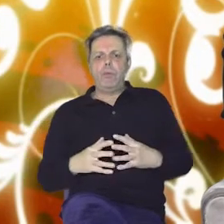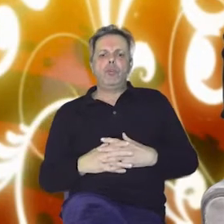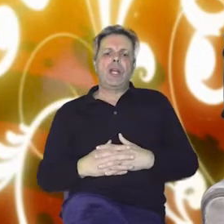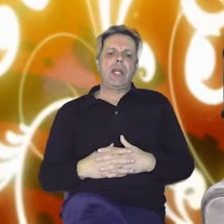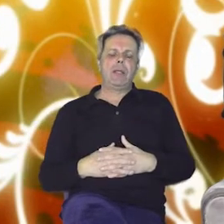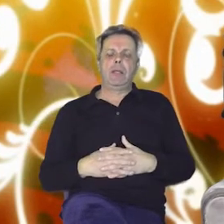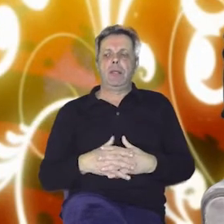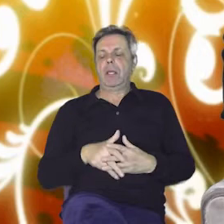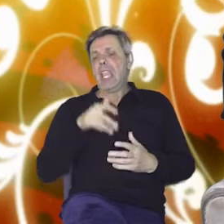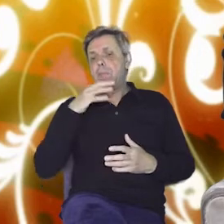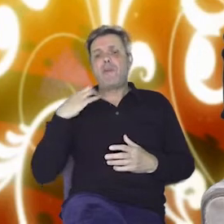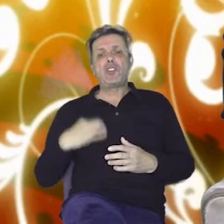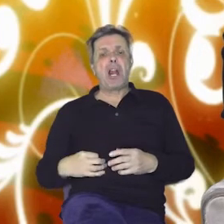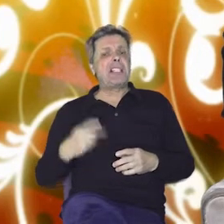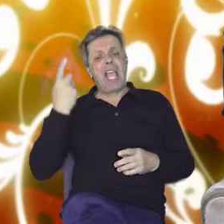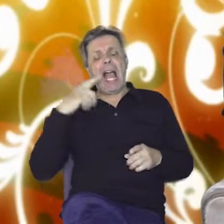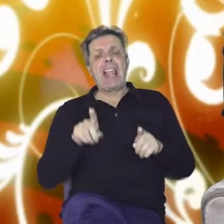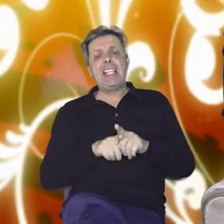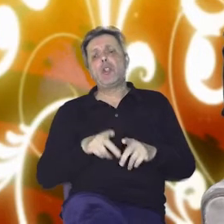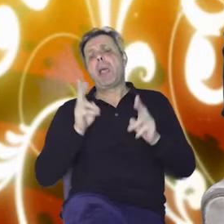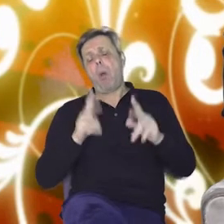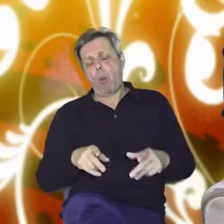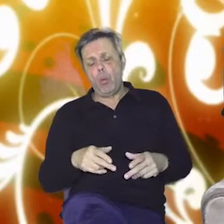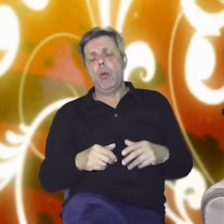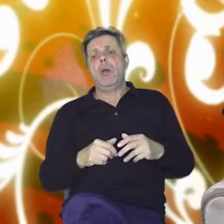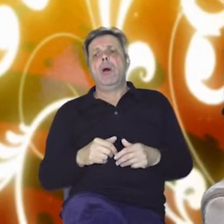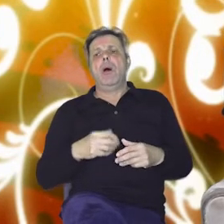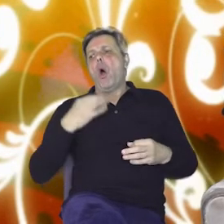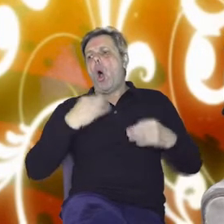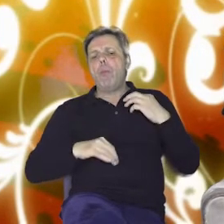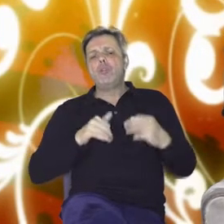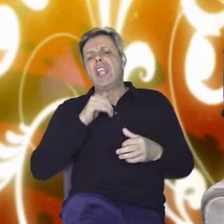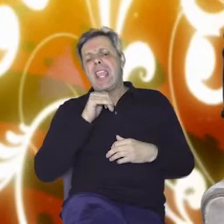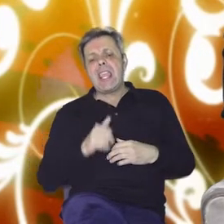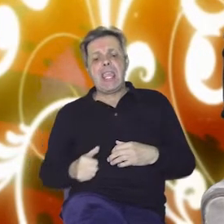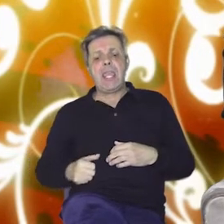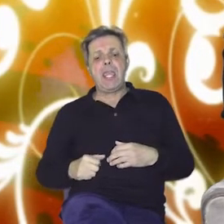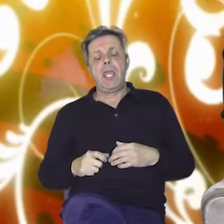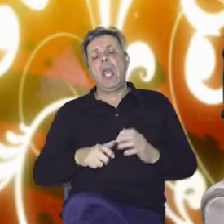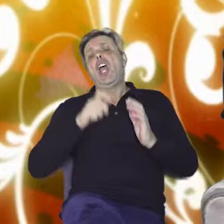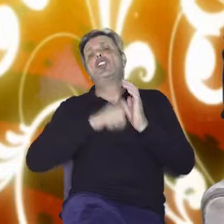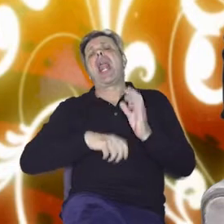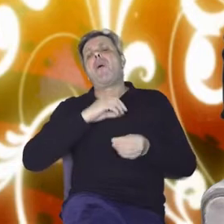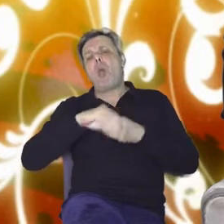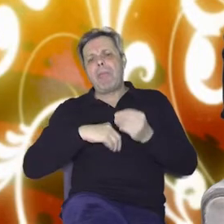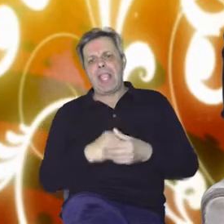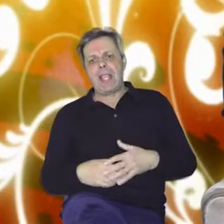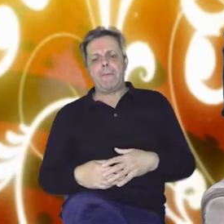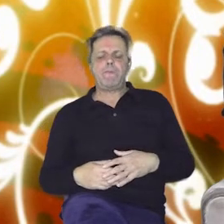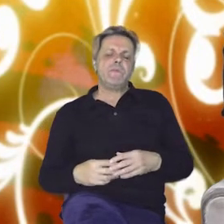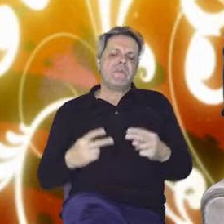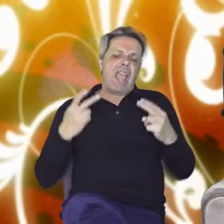profesionalci, da. Ali na isti način se mogu obući i članovi obitelji, i bitno je